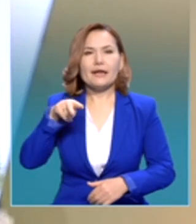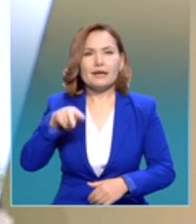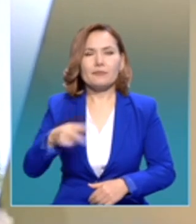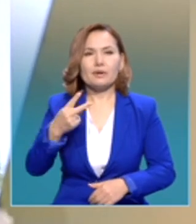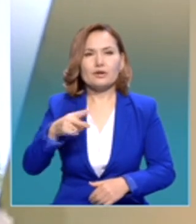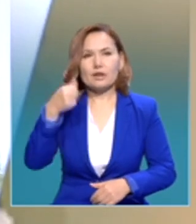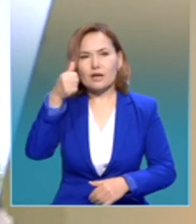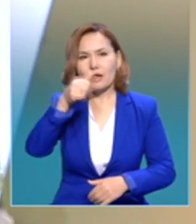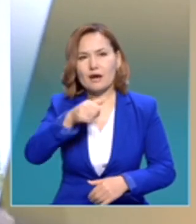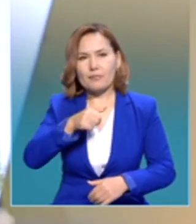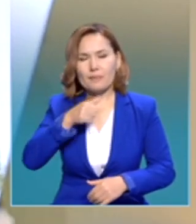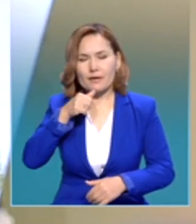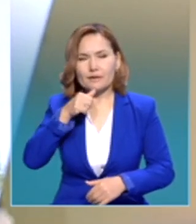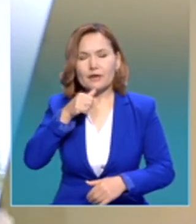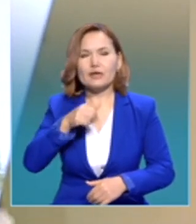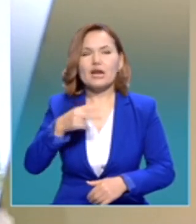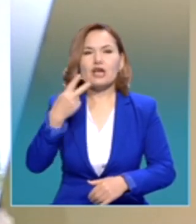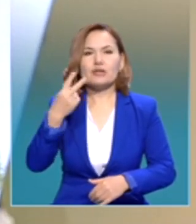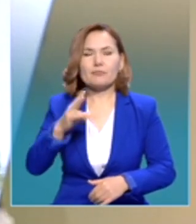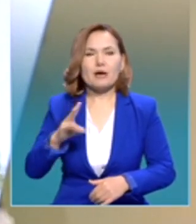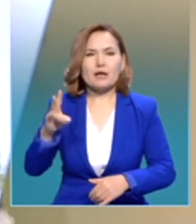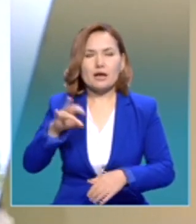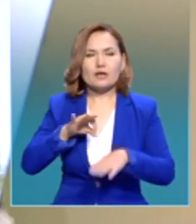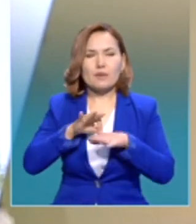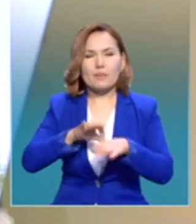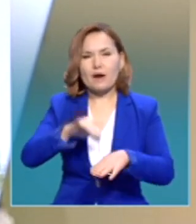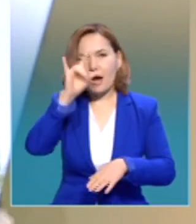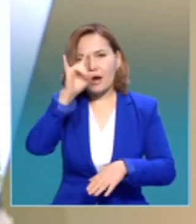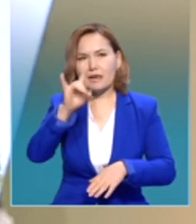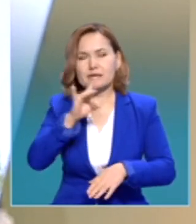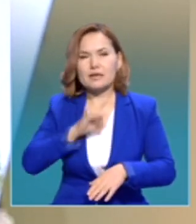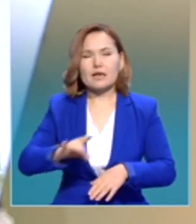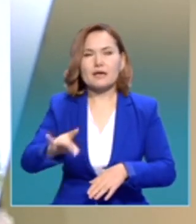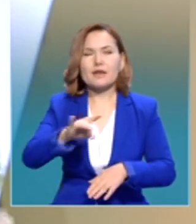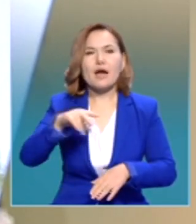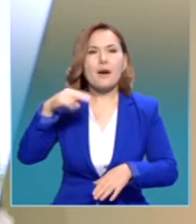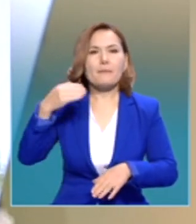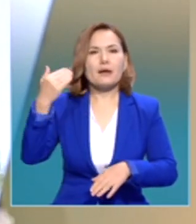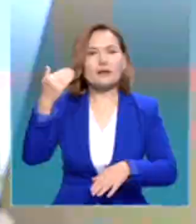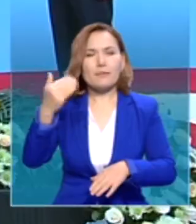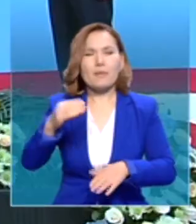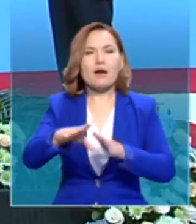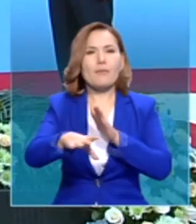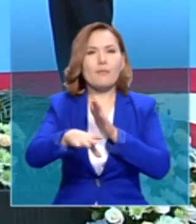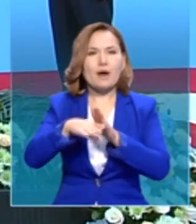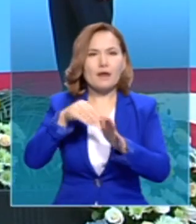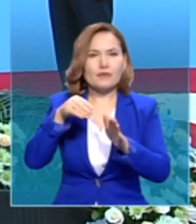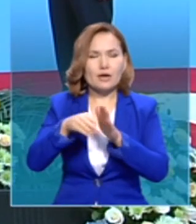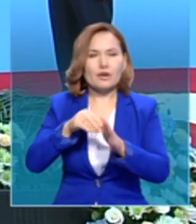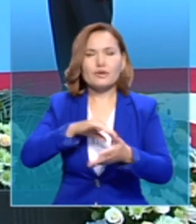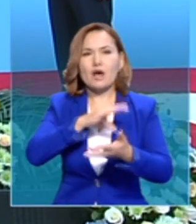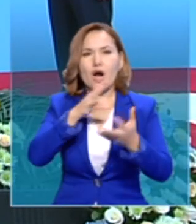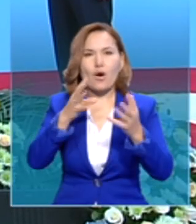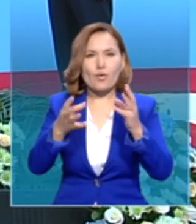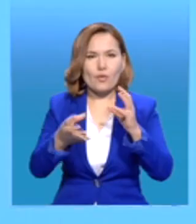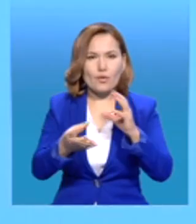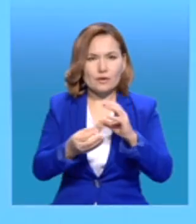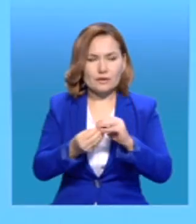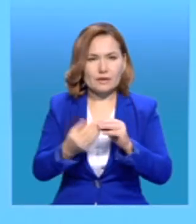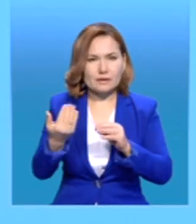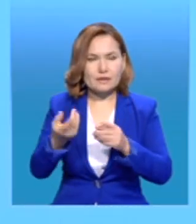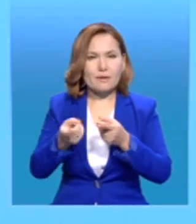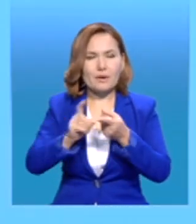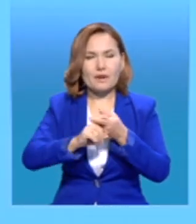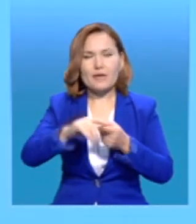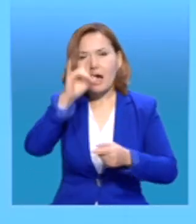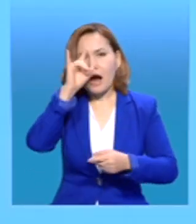2022 жылғы 20 қарашада өткен Қазақстан Республикасы президентінің кезектен тыс сайлауының қорытындысы бойынша